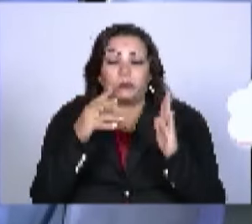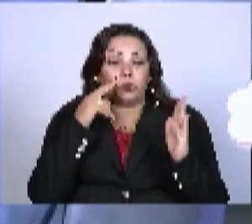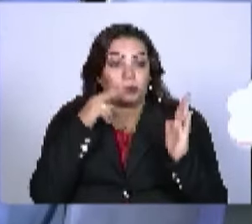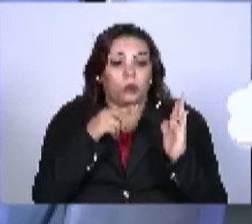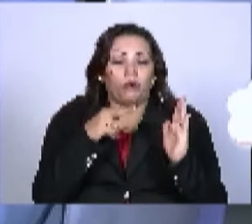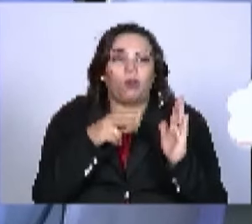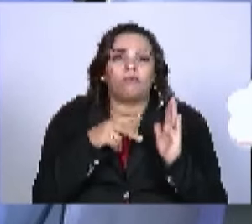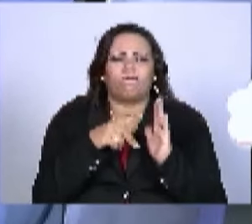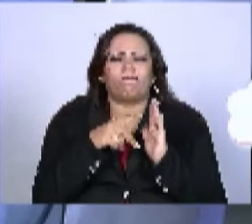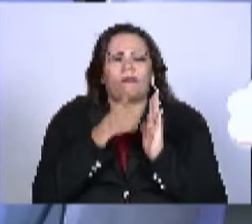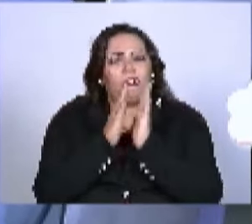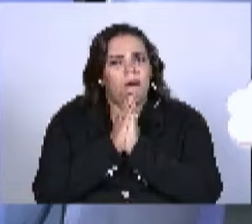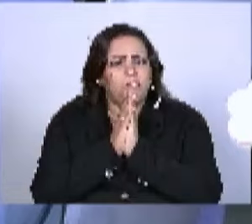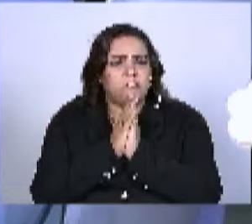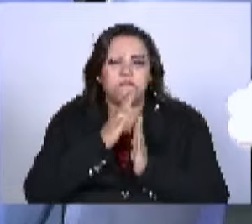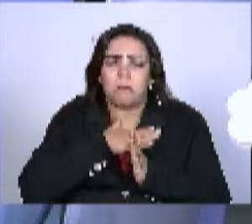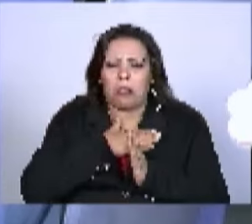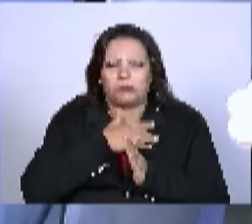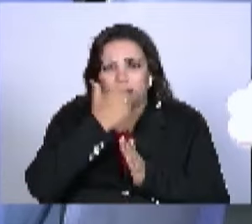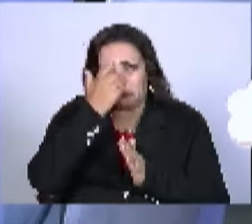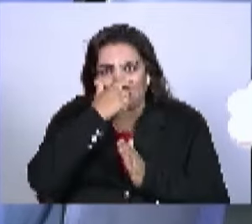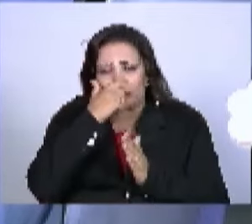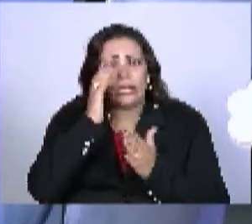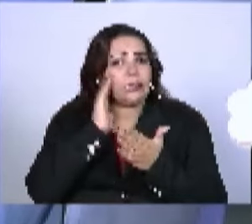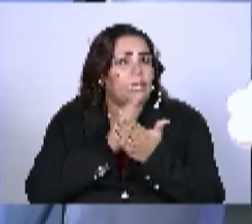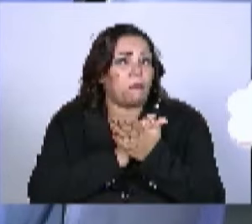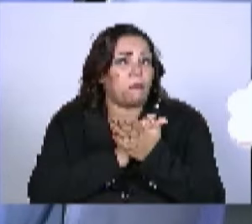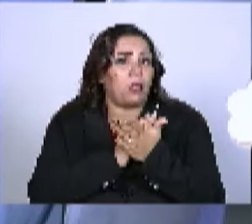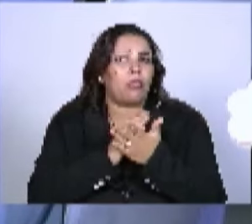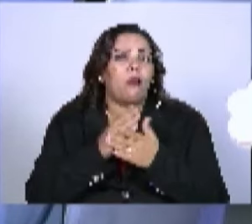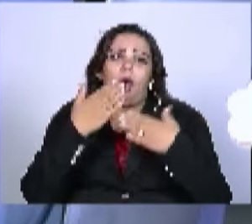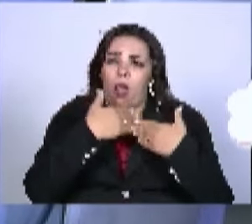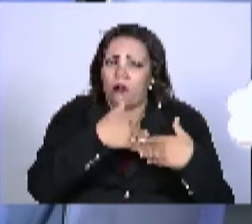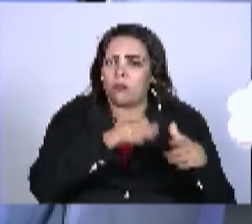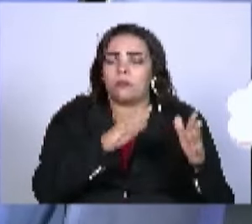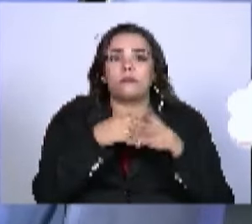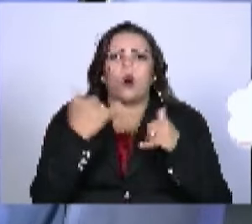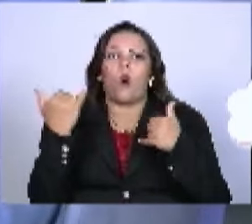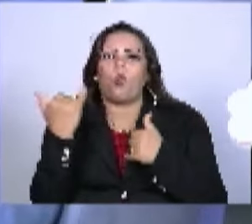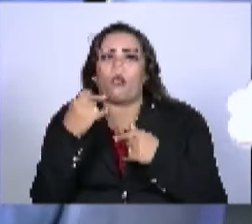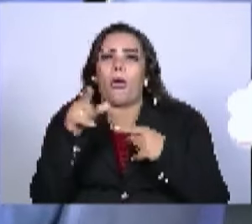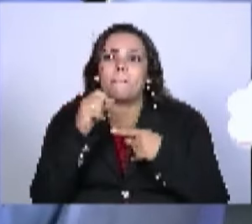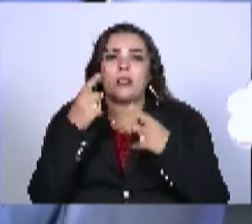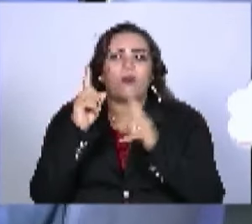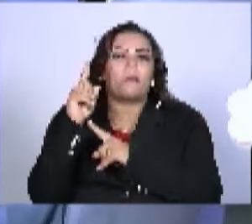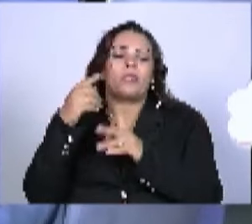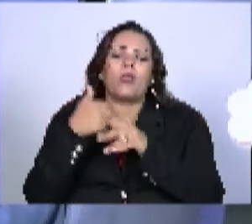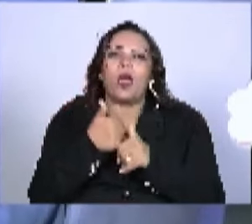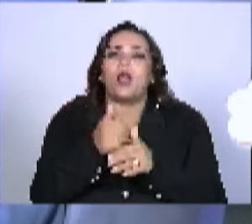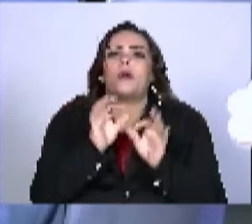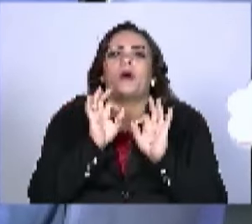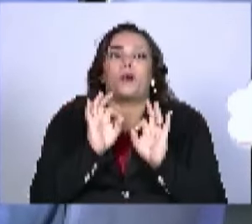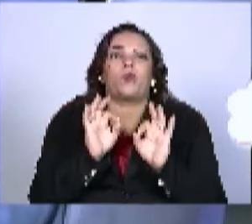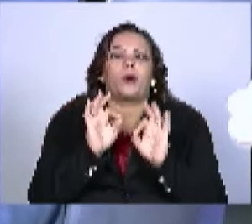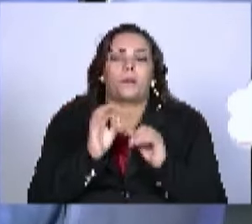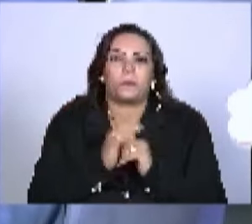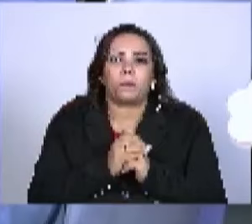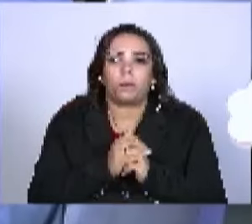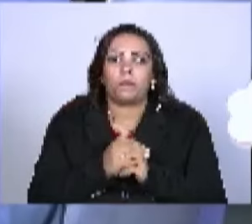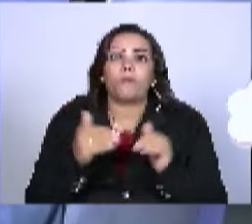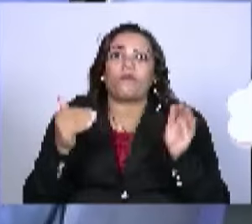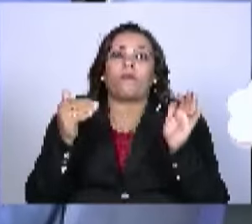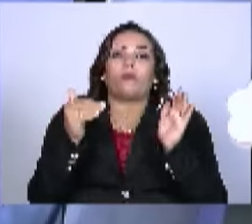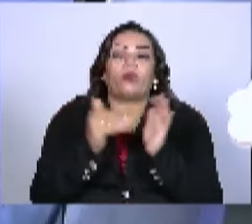واعتذر وعيط وقال لي سامحيني واتفقنا انه يقرب من ربنا وبالفعل فضل حلو وكويس جدا لحد ما